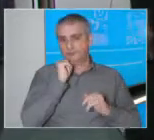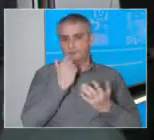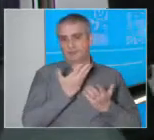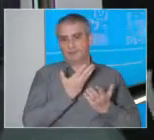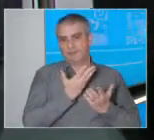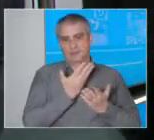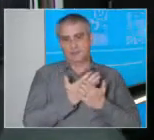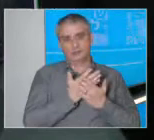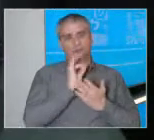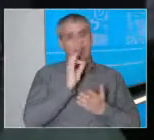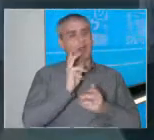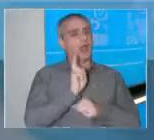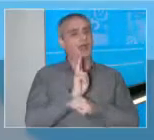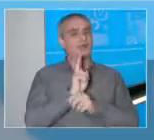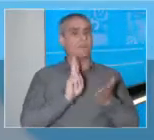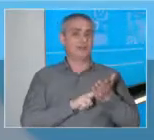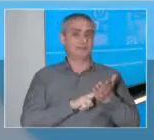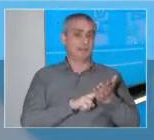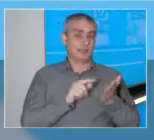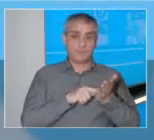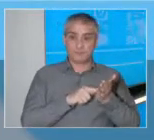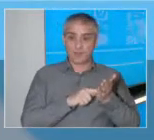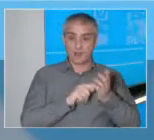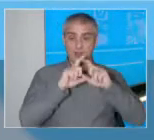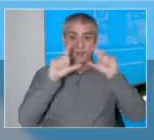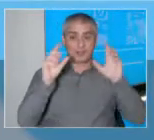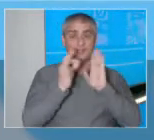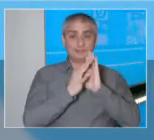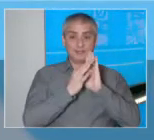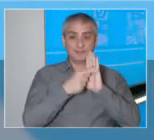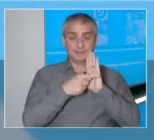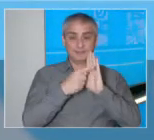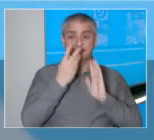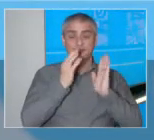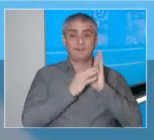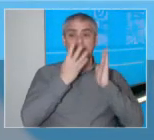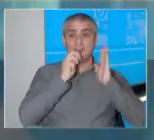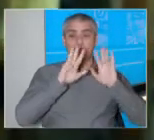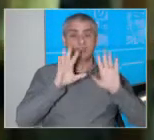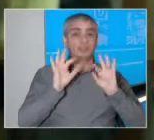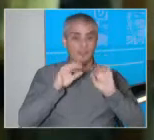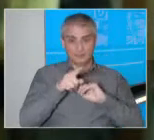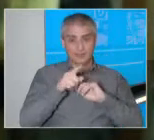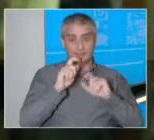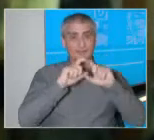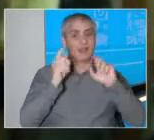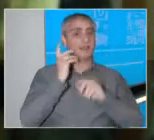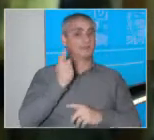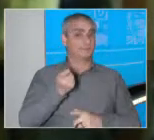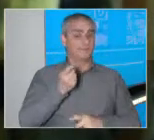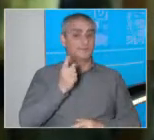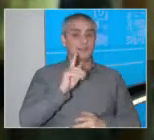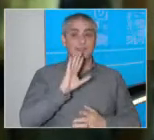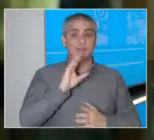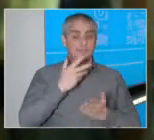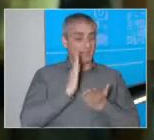בטענה מקדמית של הגנה מן הצדק. מכיוון שהכותרת של הסעיף, 149-10, היא כותרת טענה מקדמית, והם